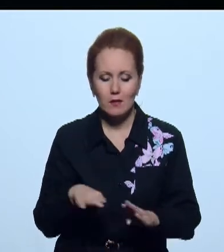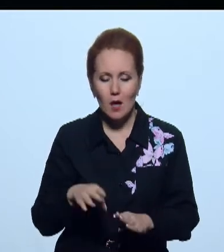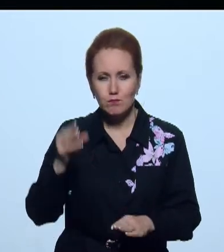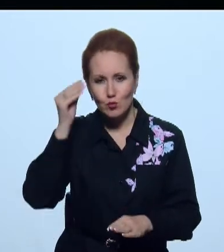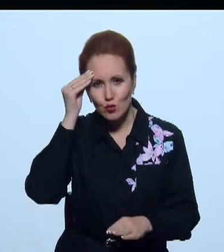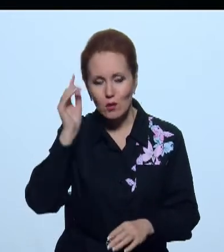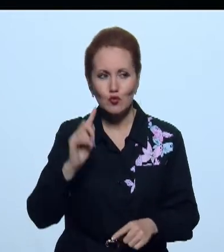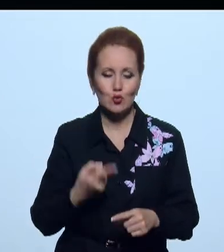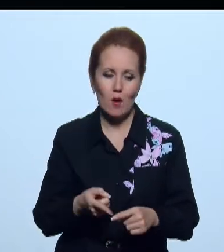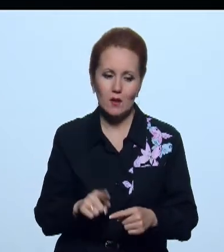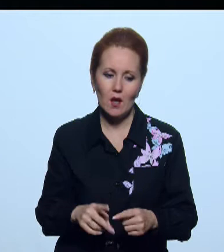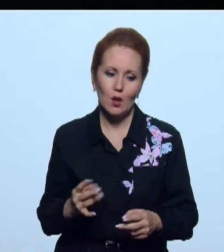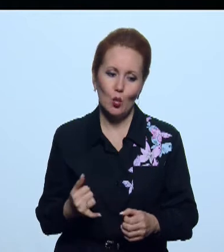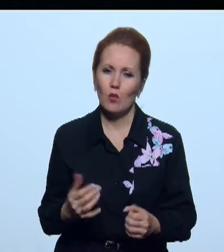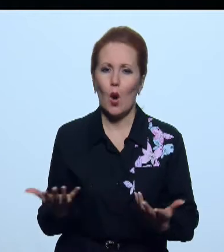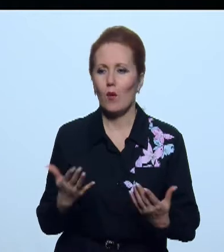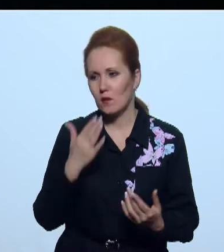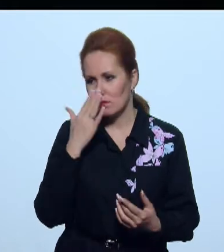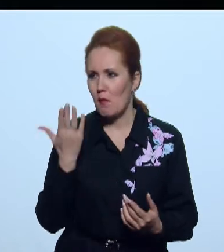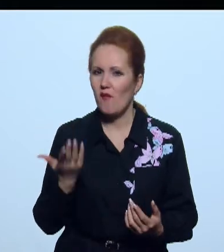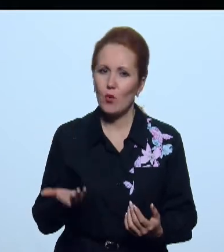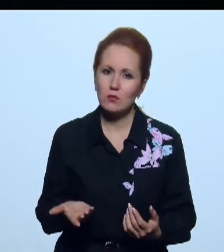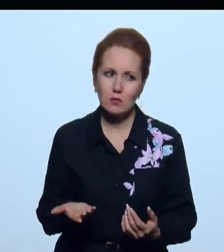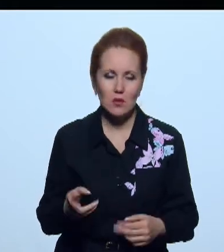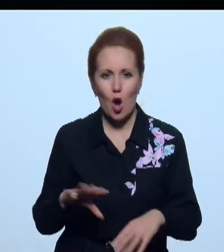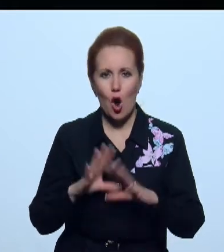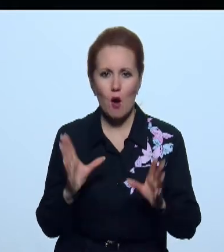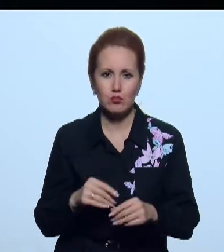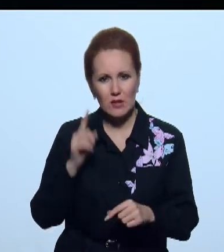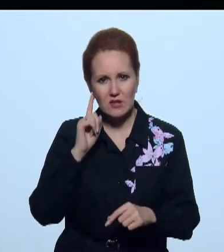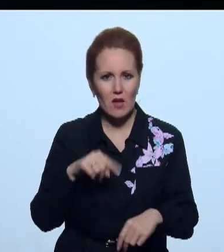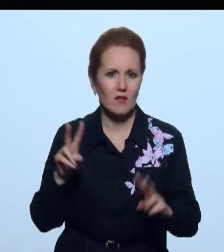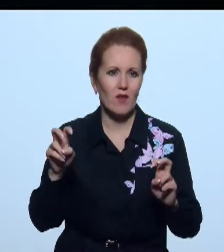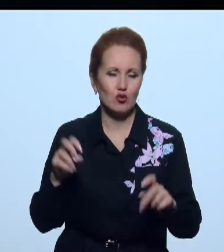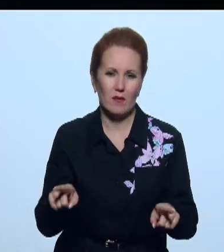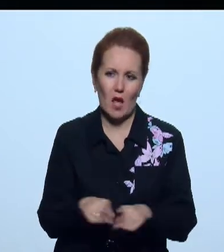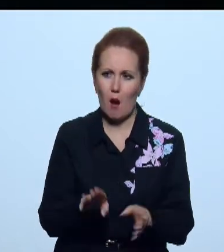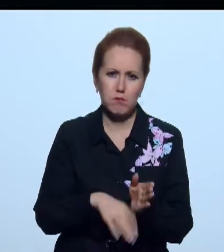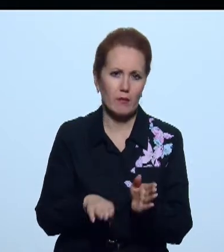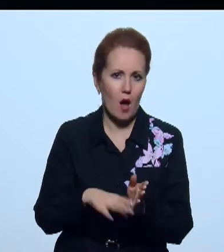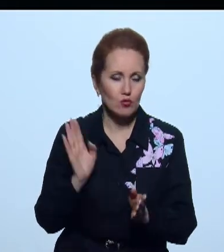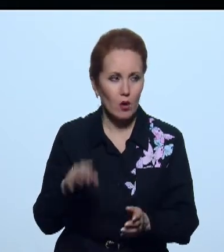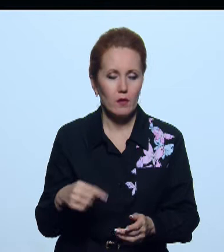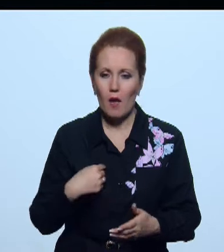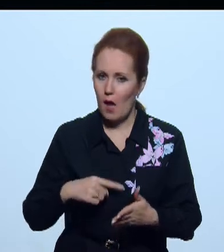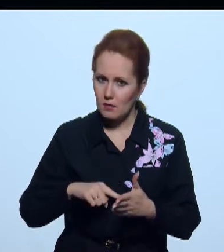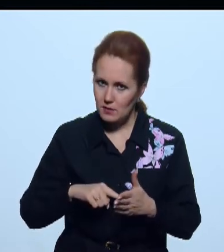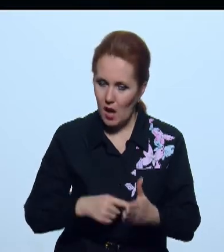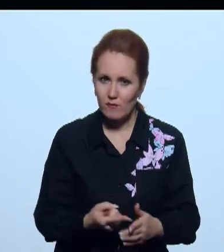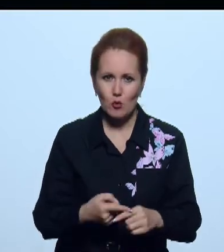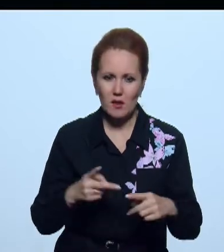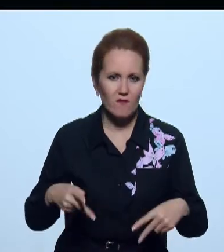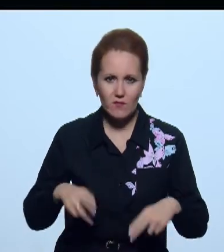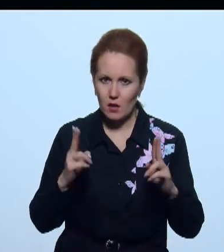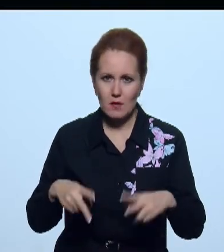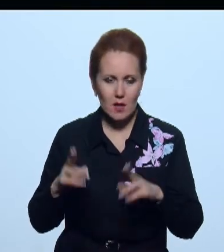это, ну, какой-то пафос и общеизвестные вещи, такая банальщина. Я прям настаивала, чтобы это все вырезать из